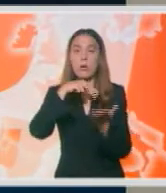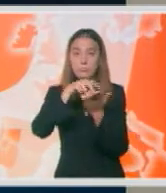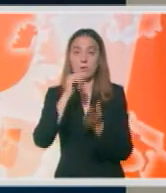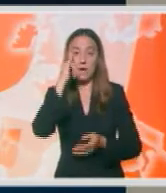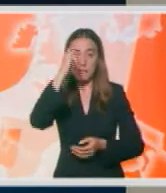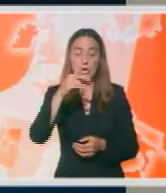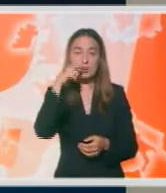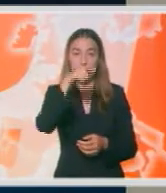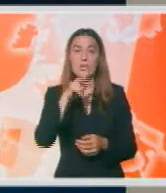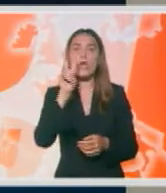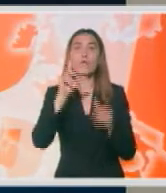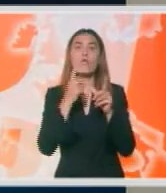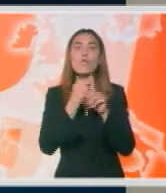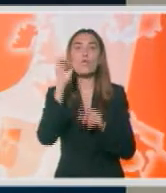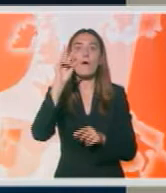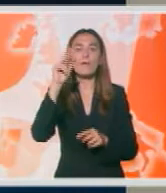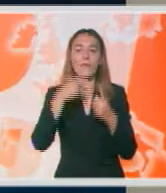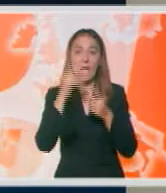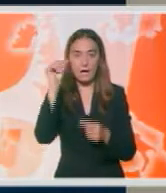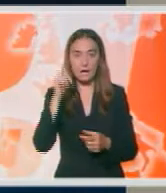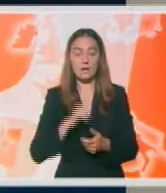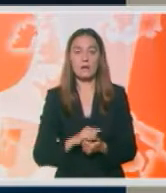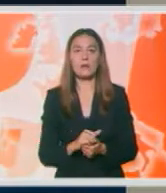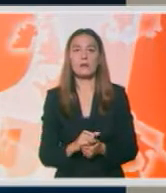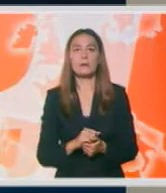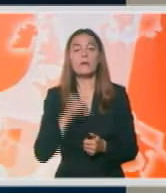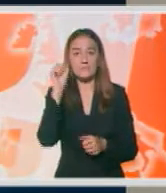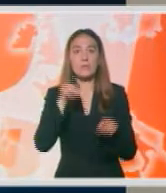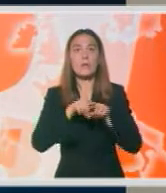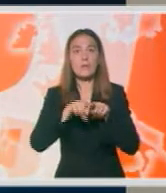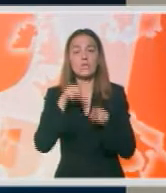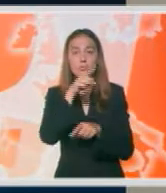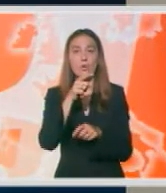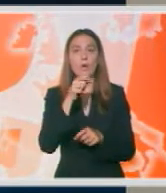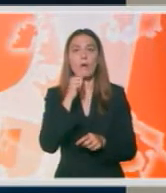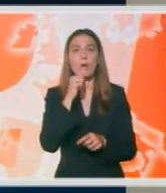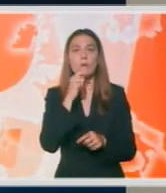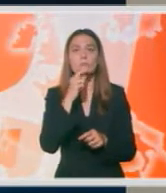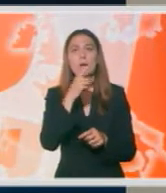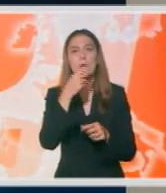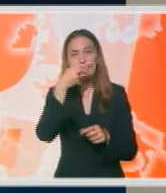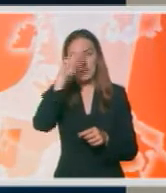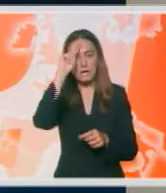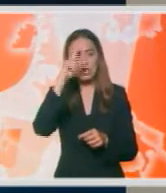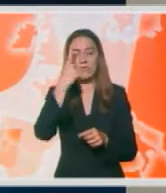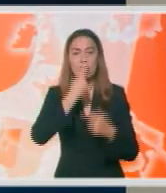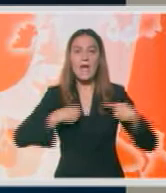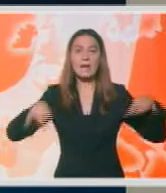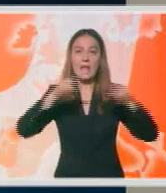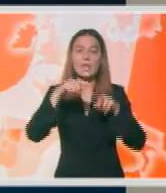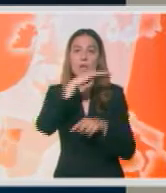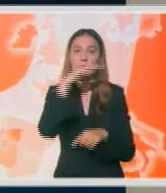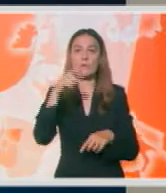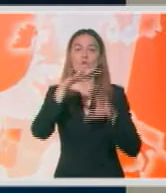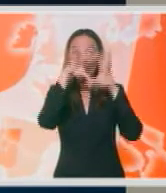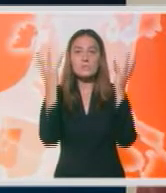poseti Vukovar. Da takođe to obeležavanje ima taj jedan regionalni nivo, da se to